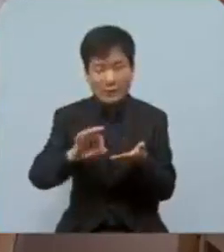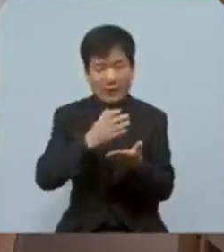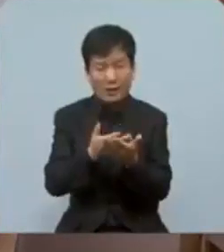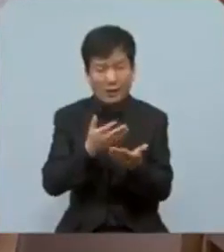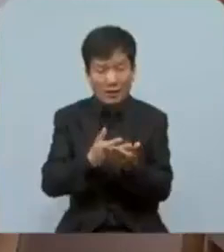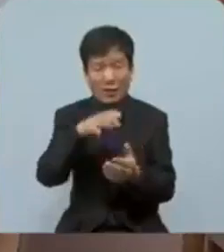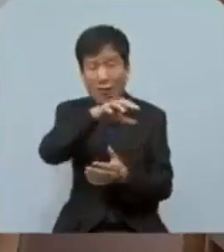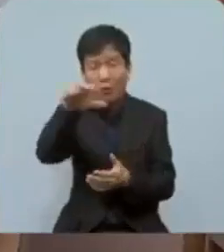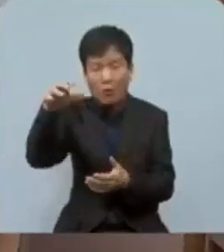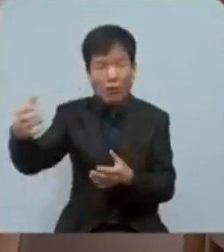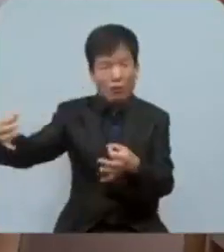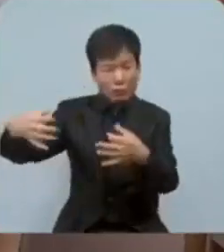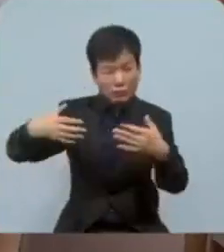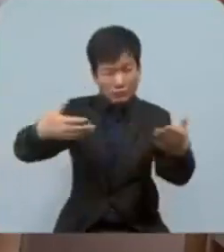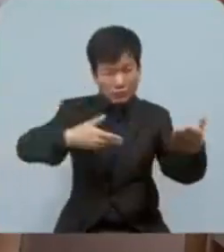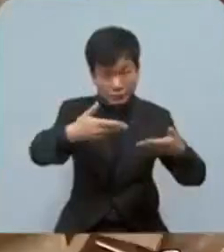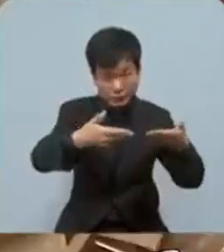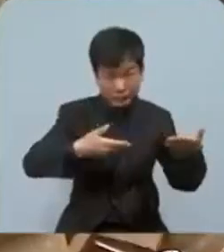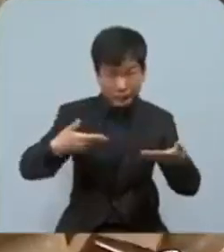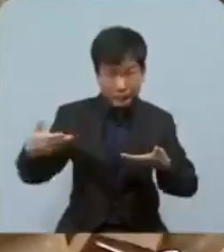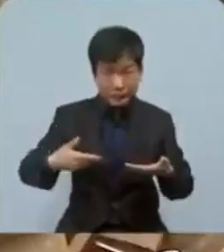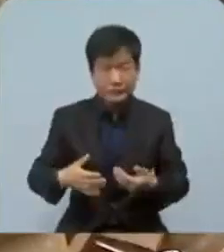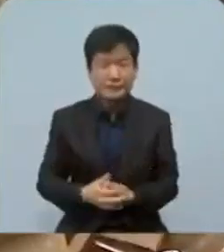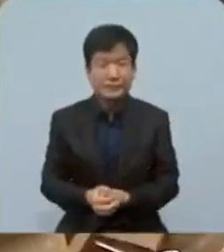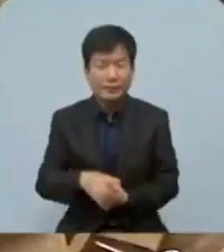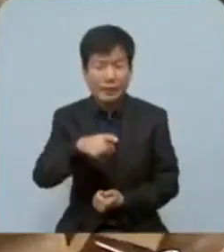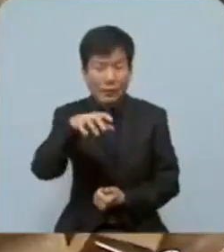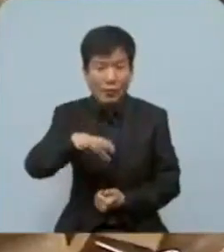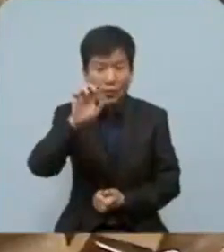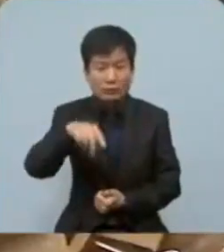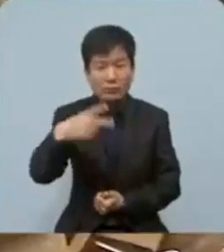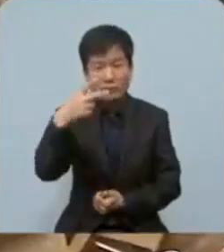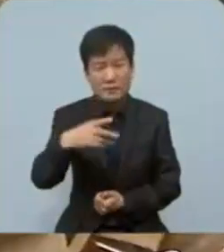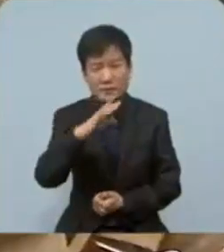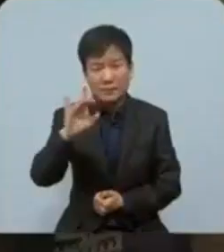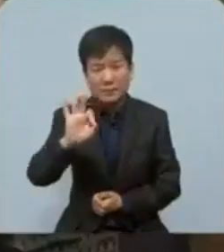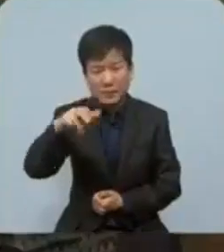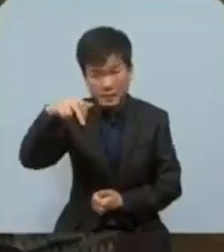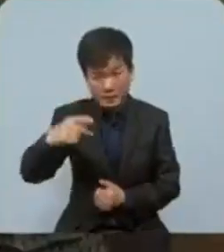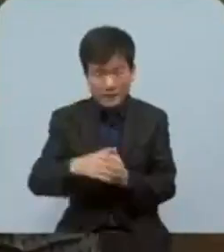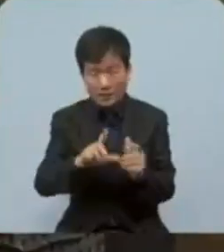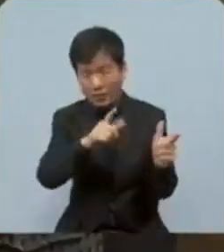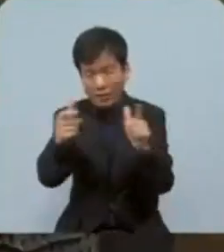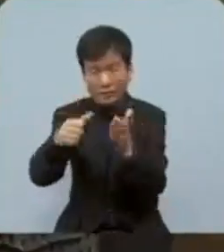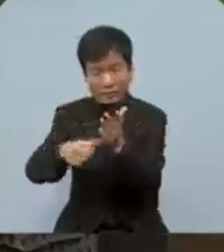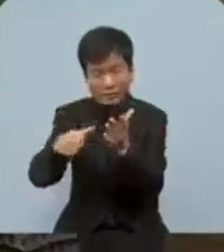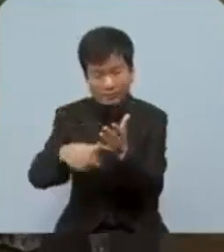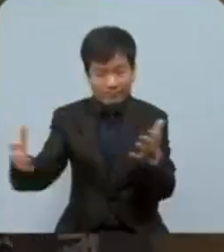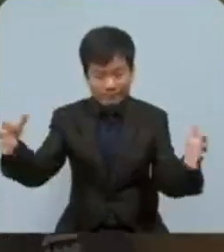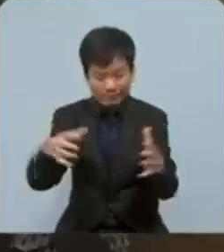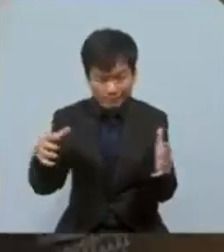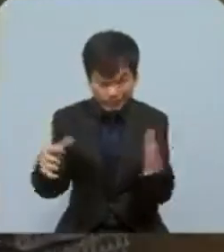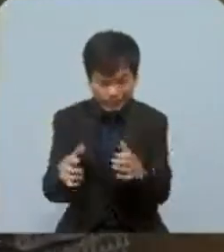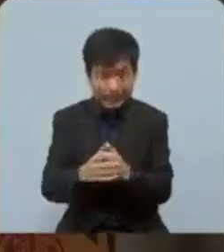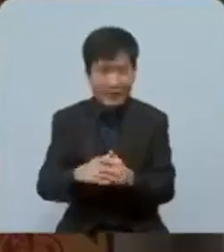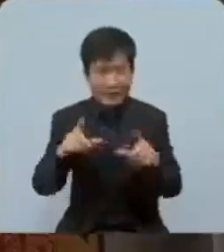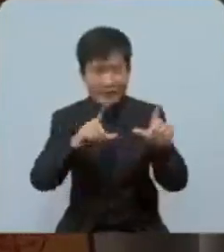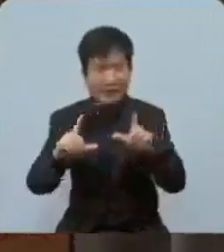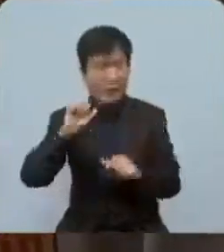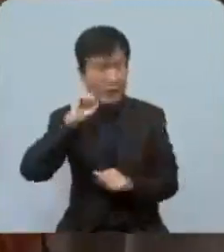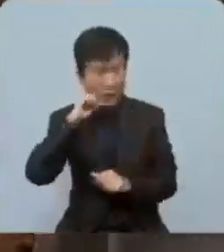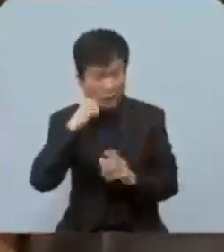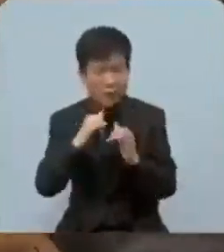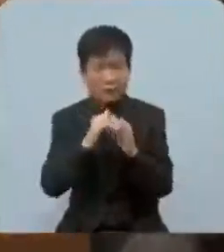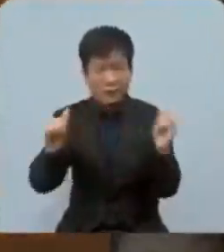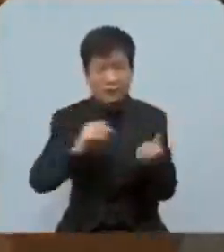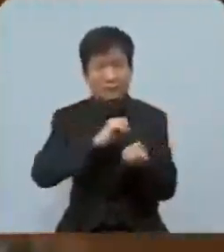써달라며 곳곳에서 기부한 먹거리입니다. 이곳 푸드뱅크에서는 기부받은 각종 식재료와 음식을 거동이 불편한